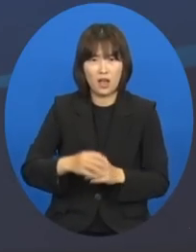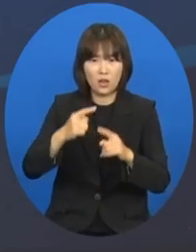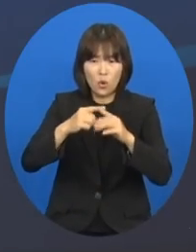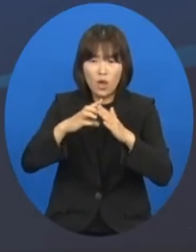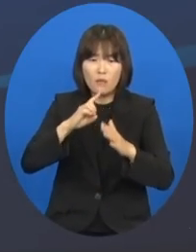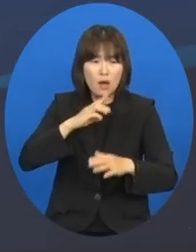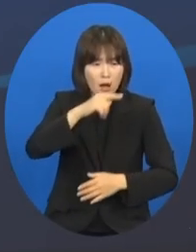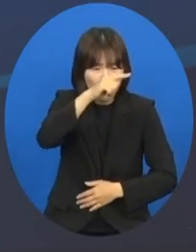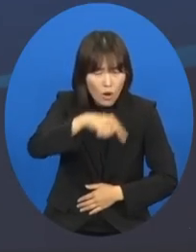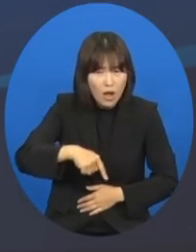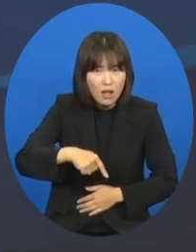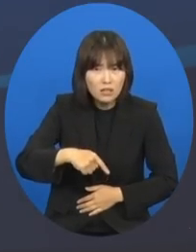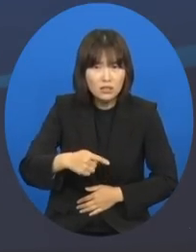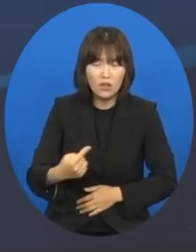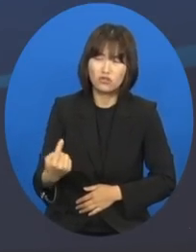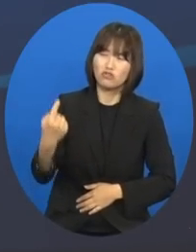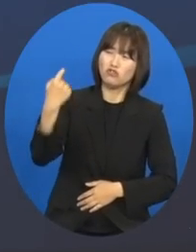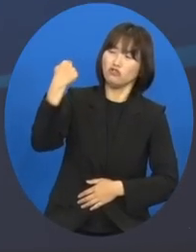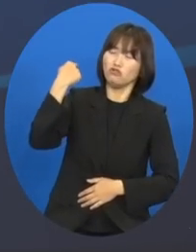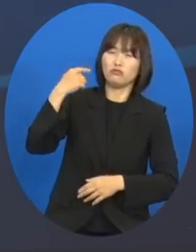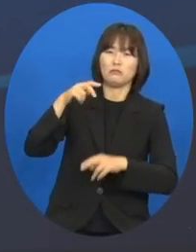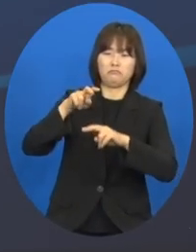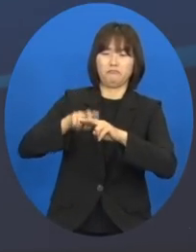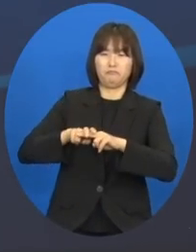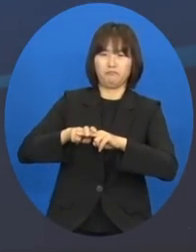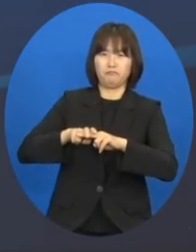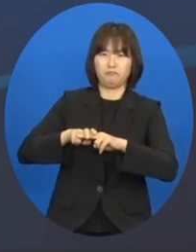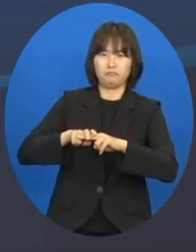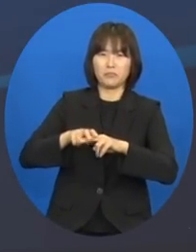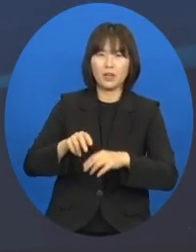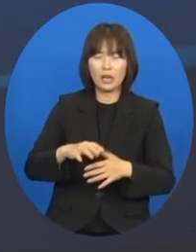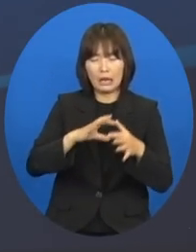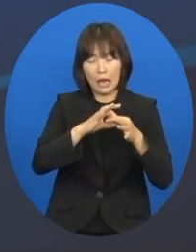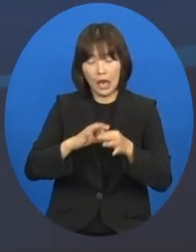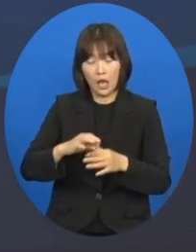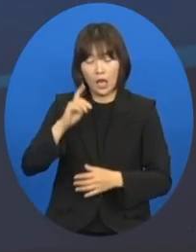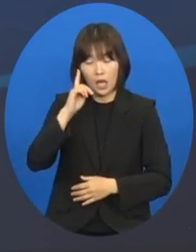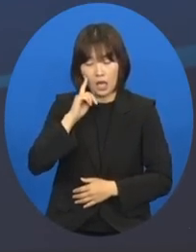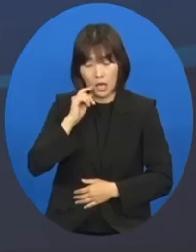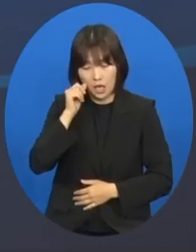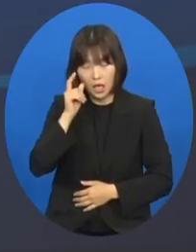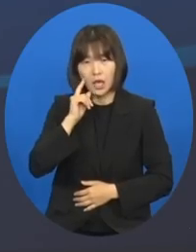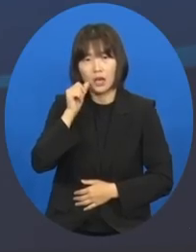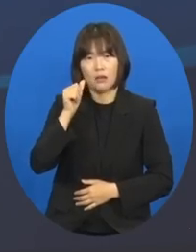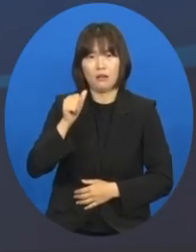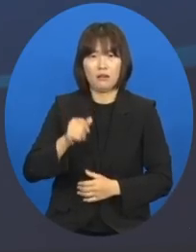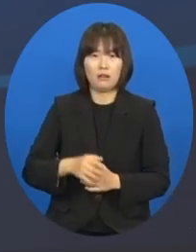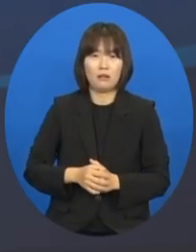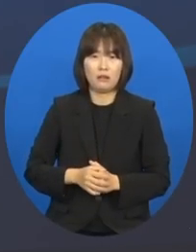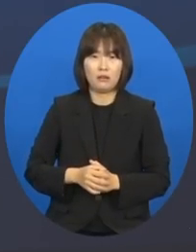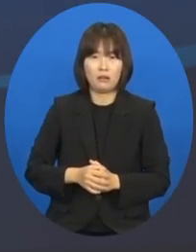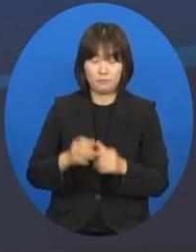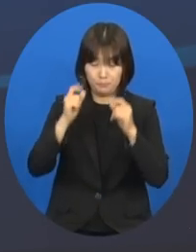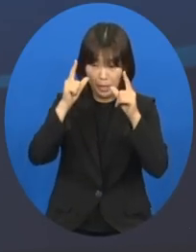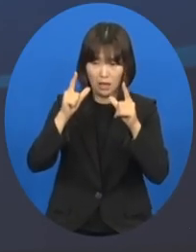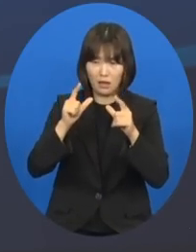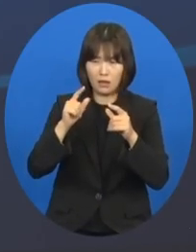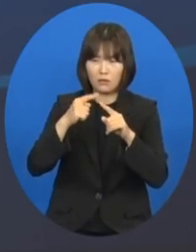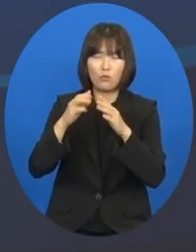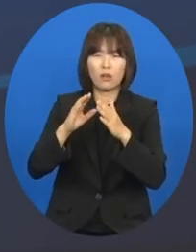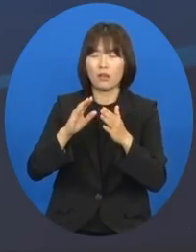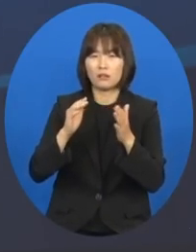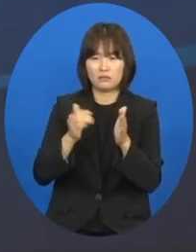교회만 나와서 맨 뒤에 장애자에 앉아 갖고 계속 자다가 일어나서 가자